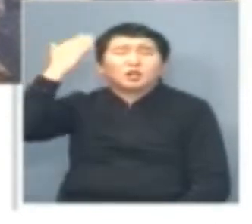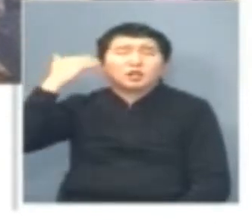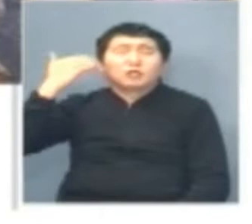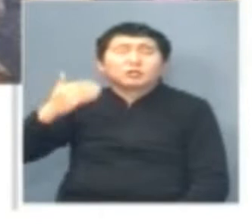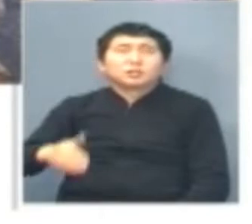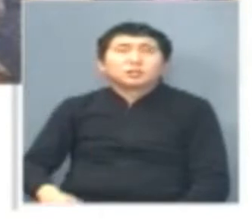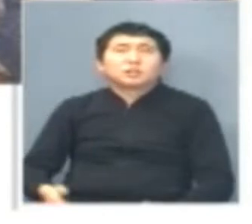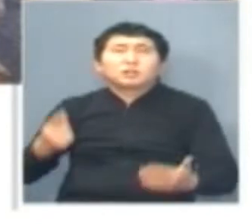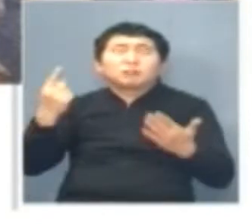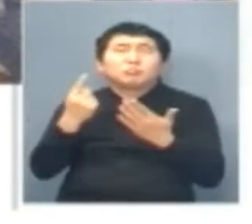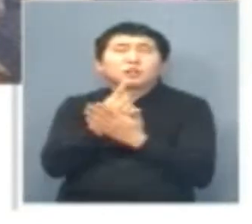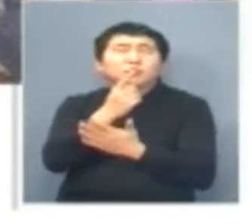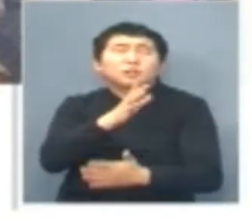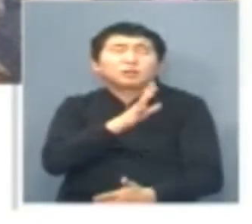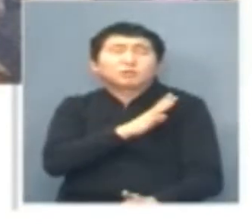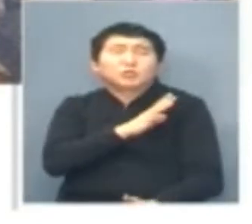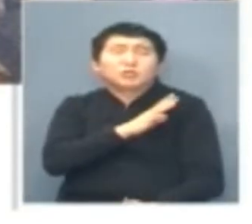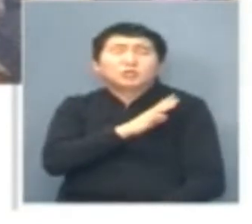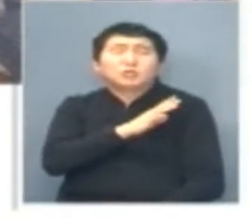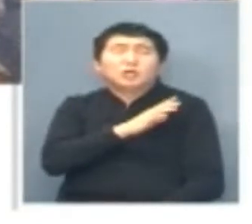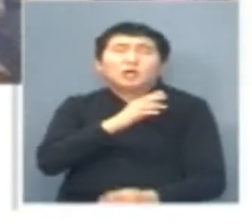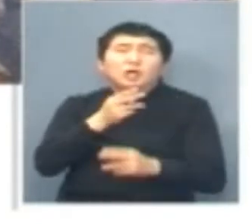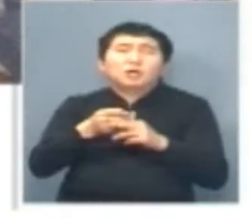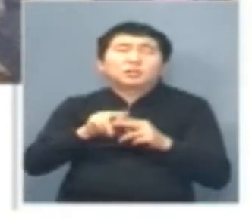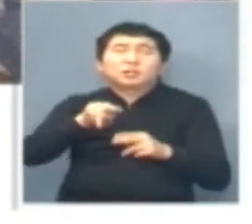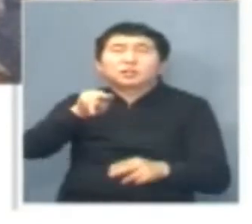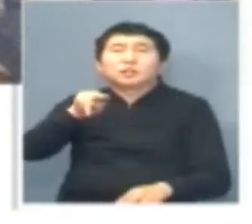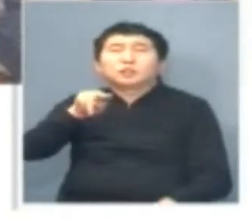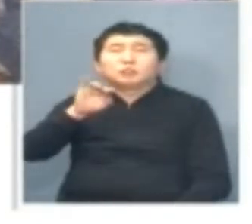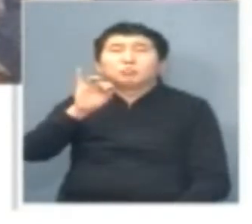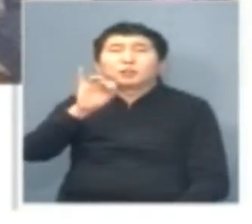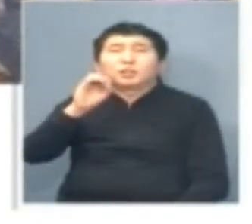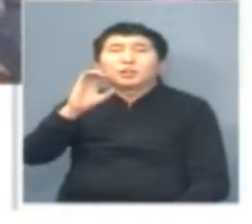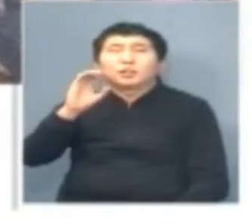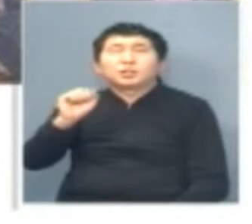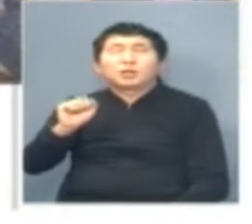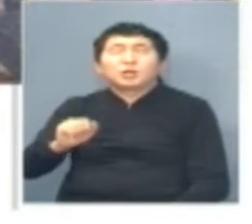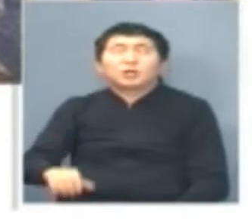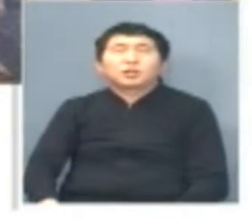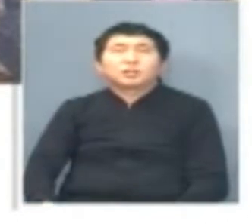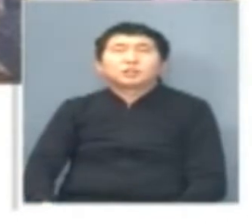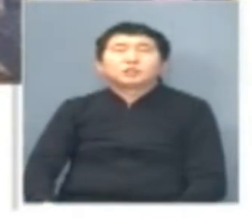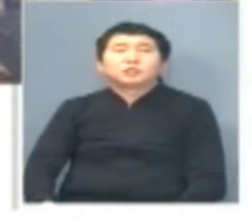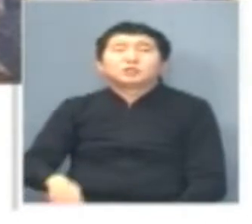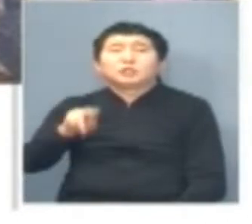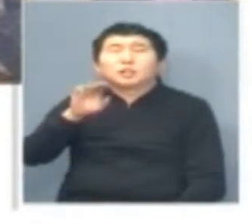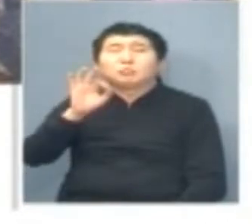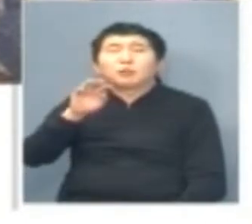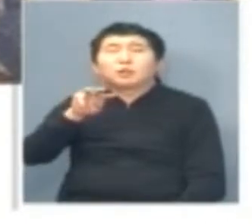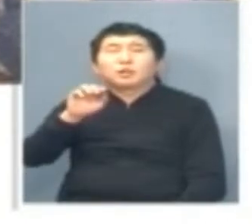впервые была представлена именно эта пьеса в этот раз мы представили вниманию зрителей эту поэму о любви в виде